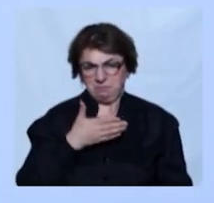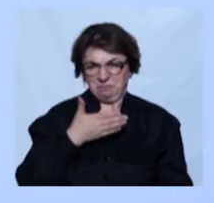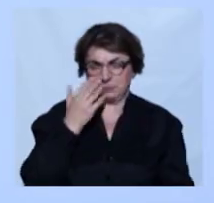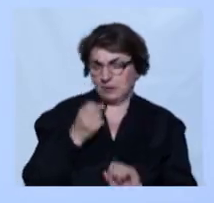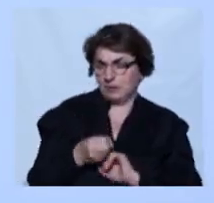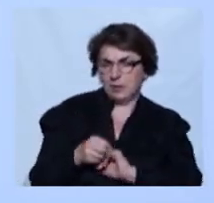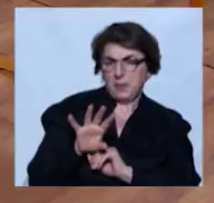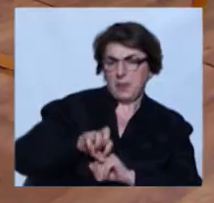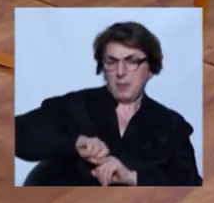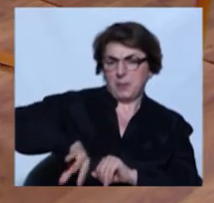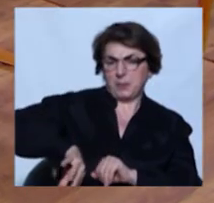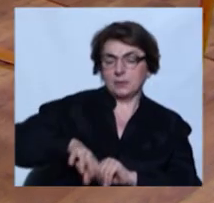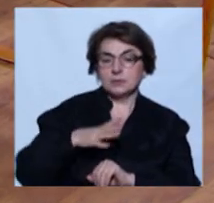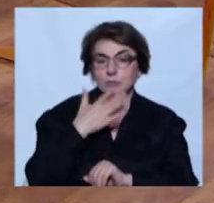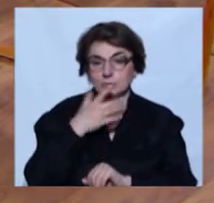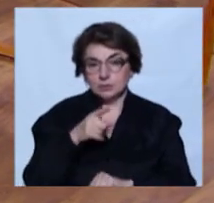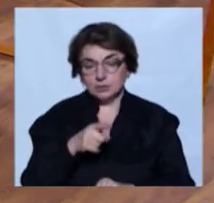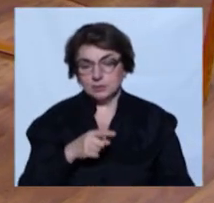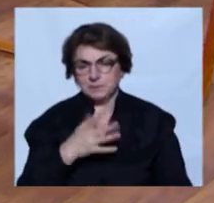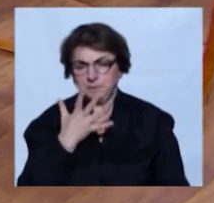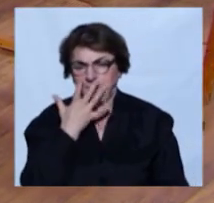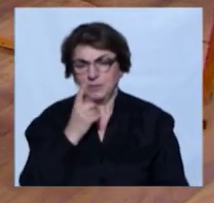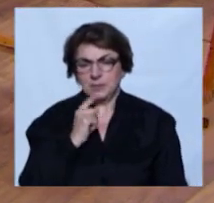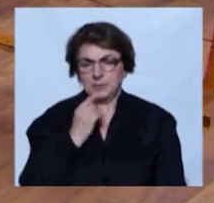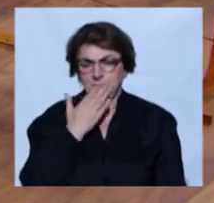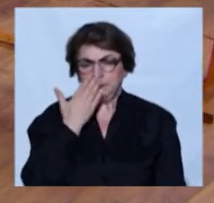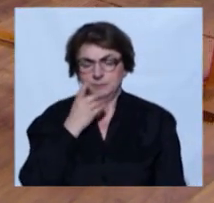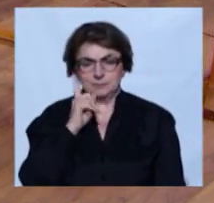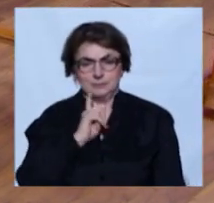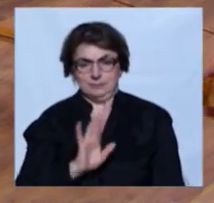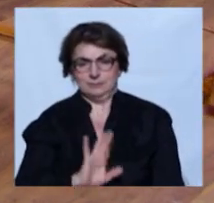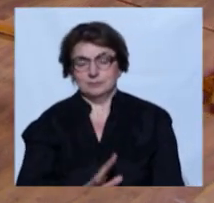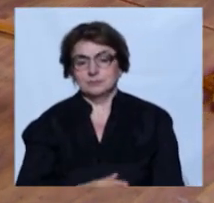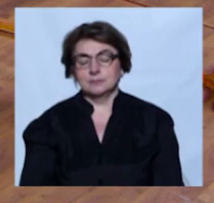არასასიამოვნო, ხო? მყრალი მძაფრისუნით. მოდი მძაფრისუნი დავწეროთ.